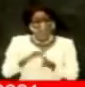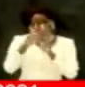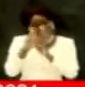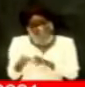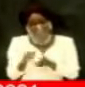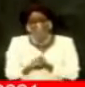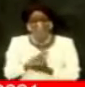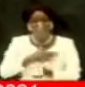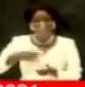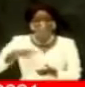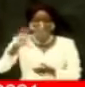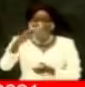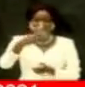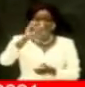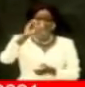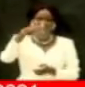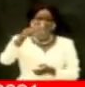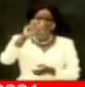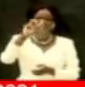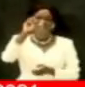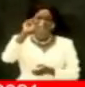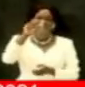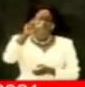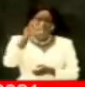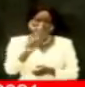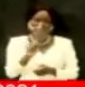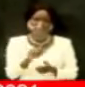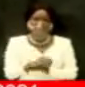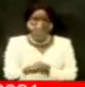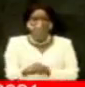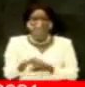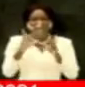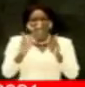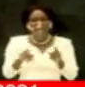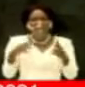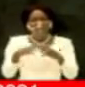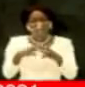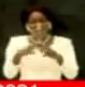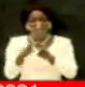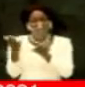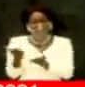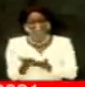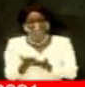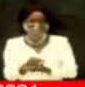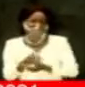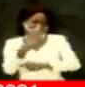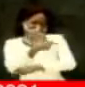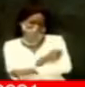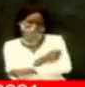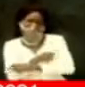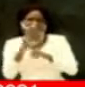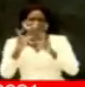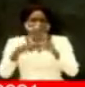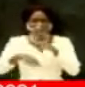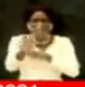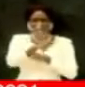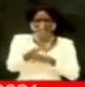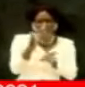ndodo chipo nda MP tukulandeni madzulano antu ambiri kulandira katimira ambiri kupita malaini kumoto kaona